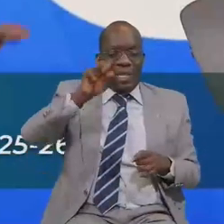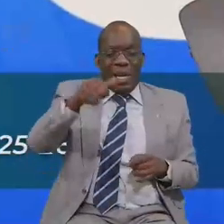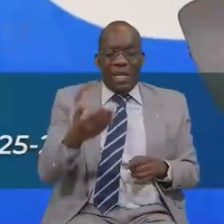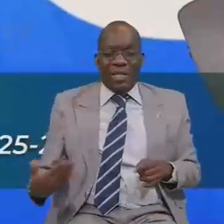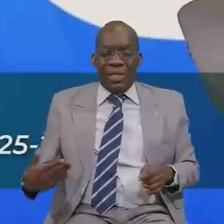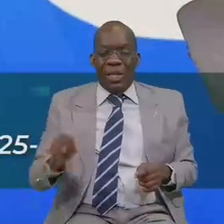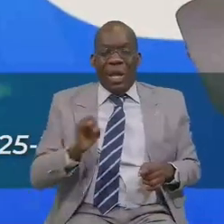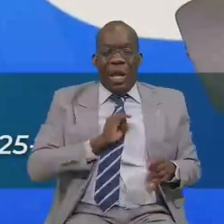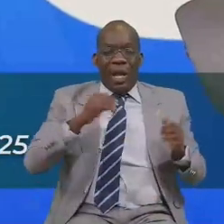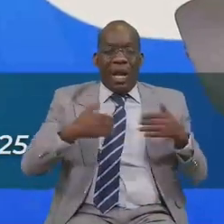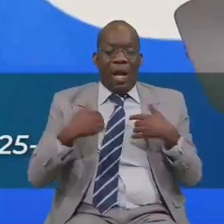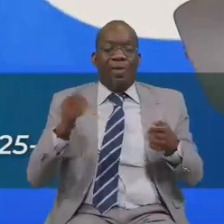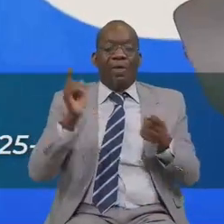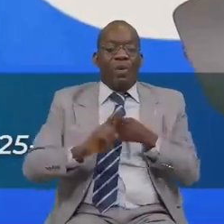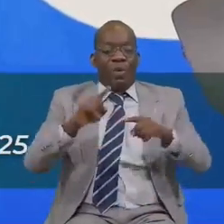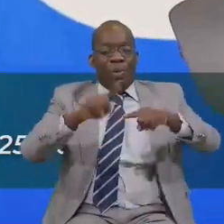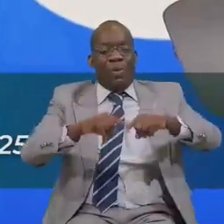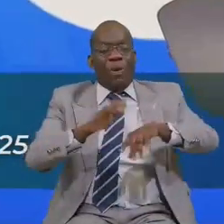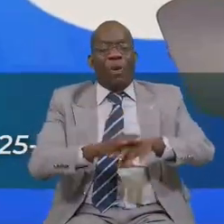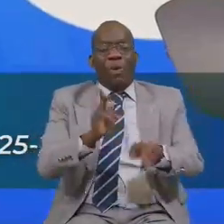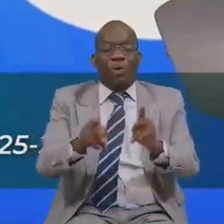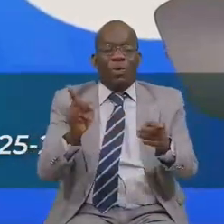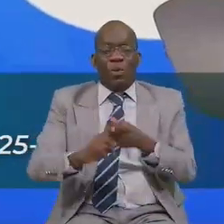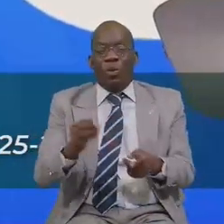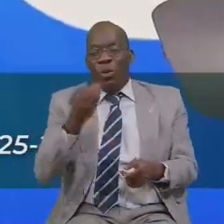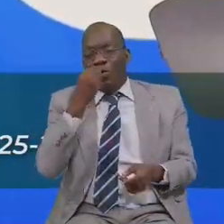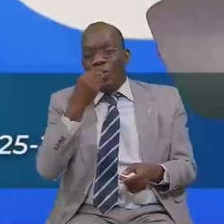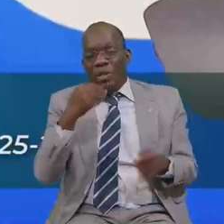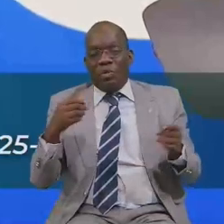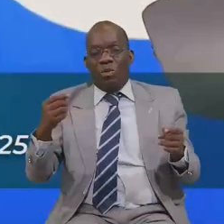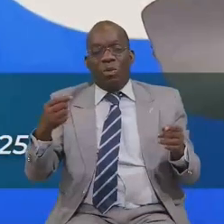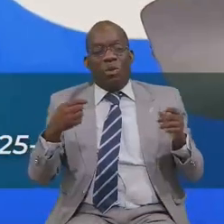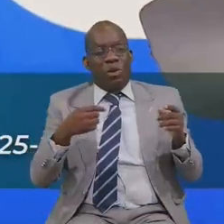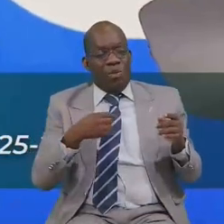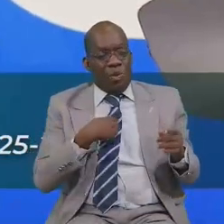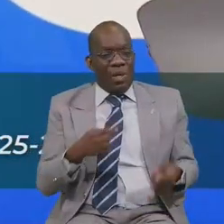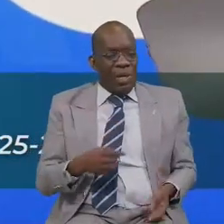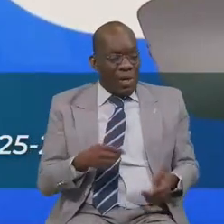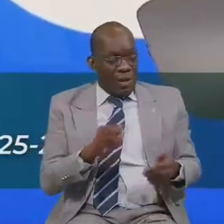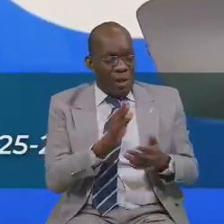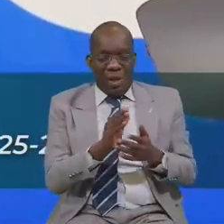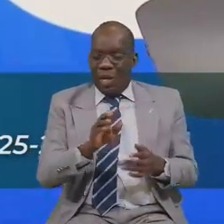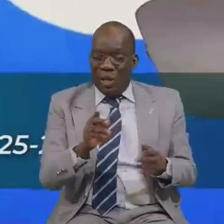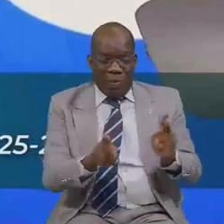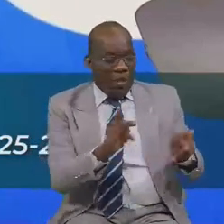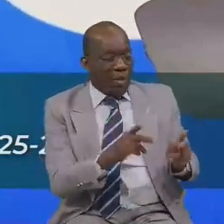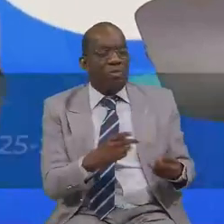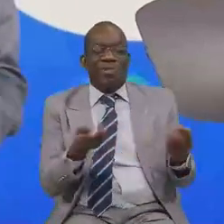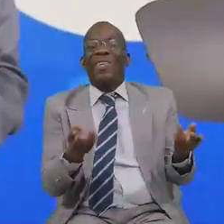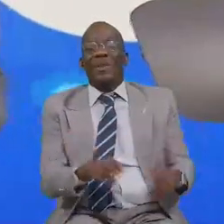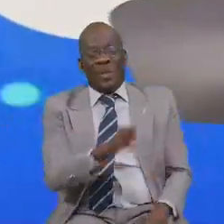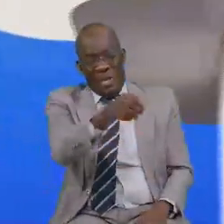encore compter sur la charité pour vivre. Et la personne à qui tu parles dit, ah, hein, qu'est-ce que toi tu as espéré?